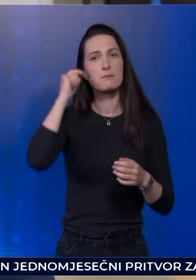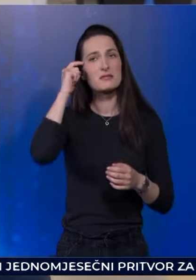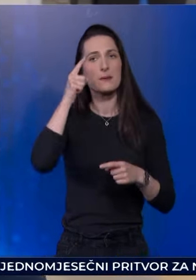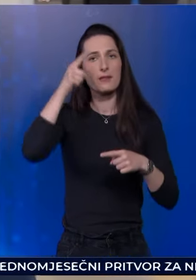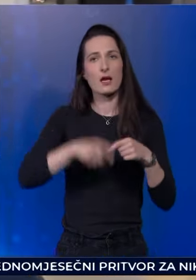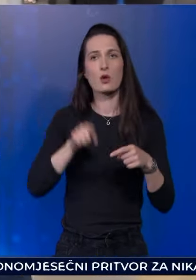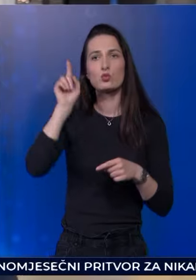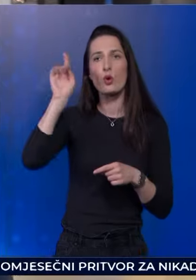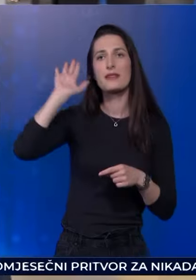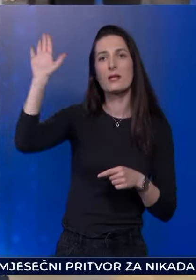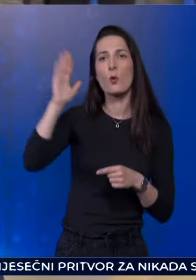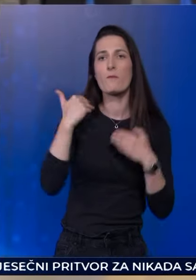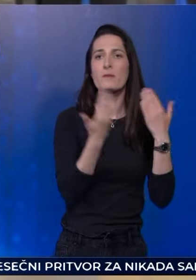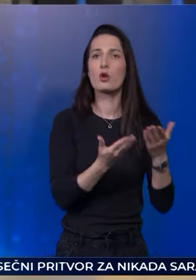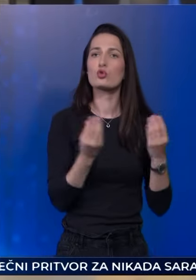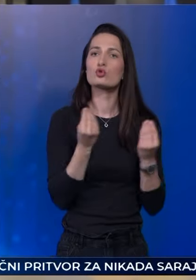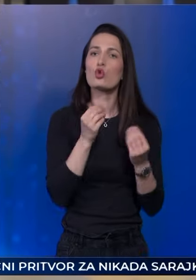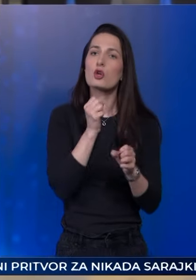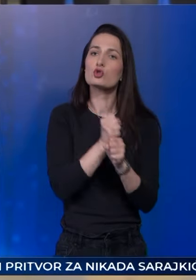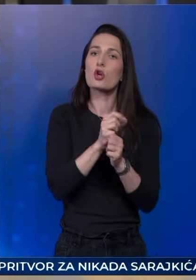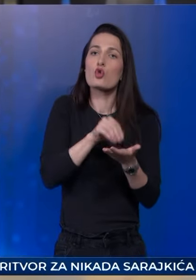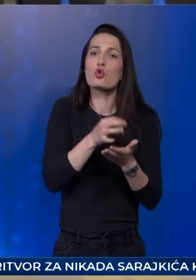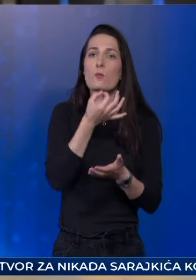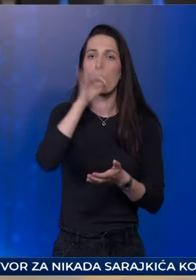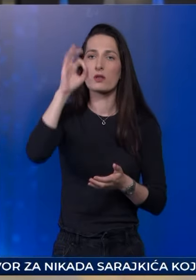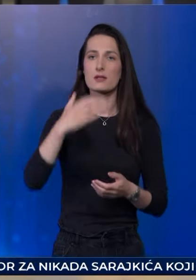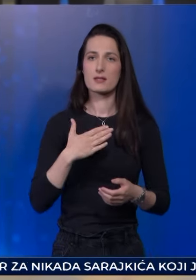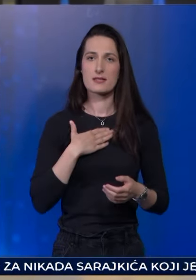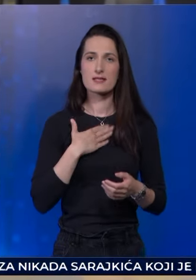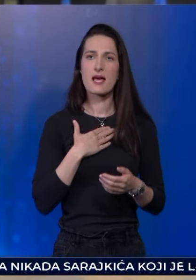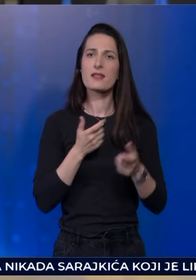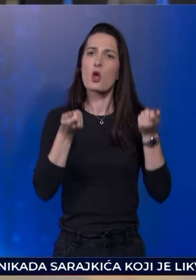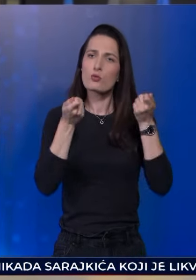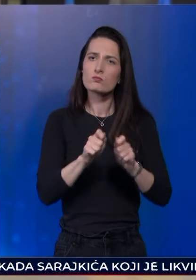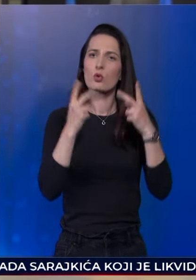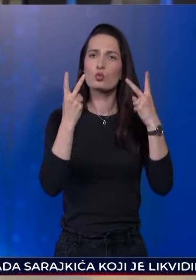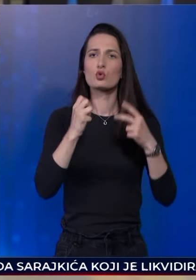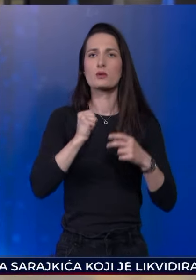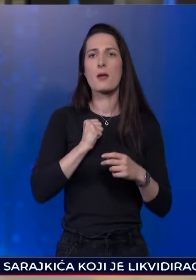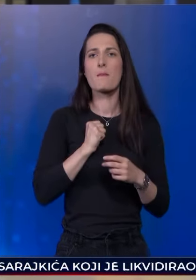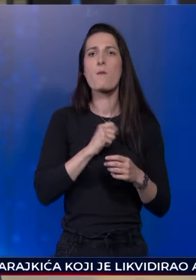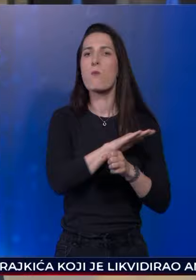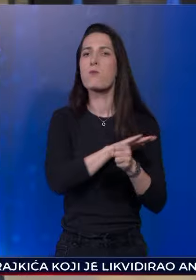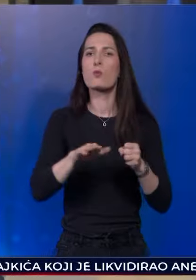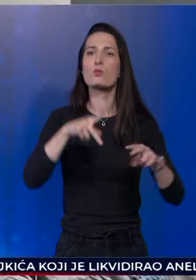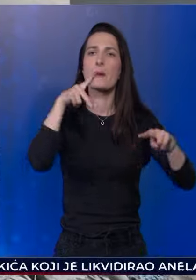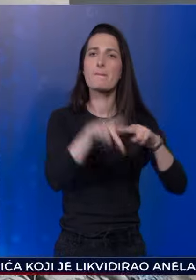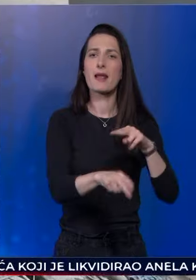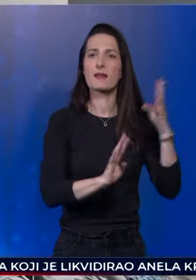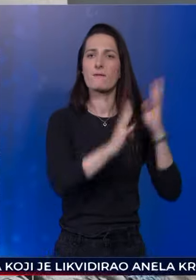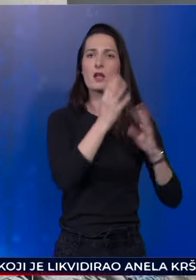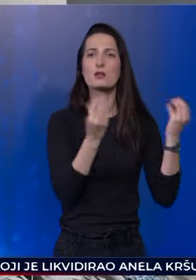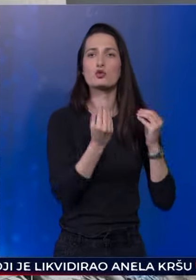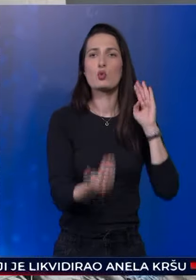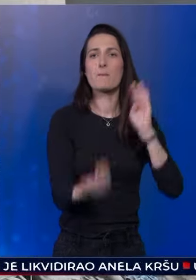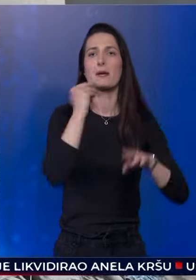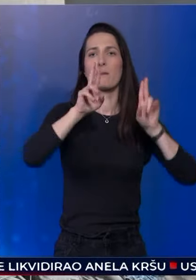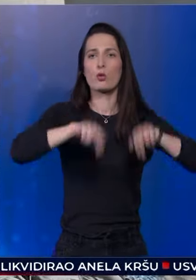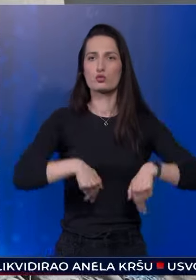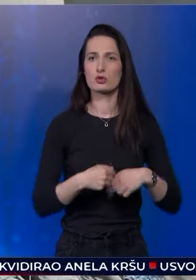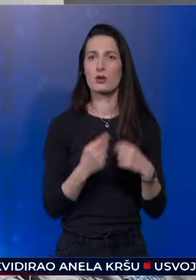njihov prijedlog, što ga čini još bolji. Za nas je sada ključno da imamo potpuni prekid vatre što je prije moguće. Naravno, veoma